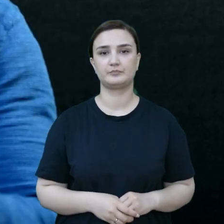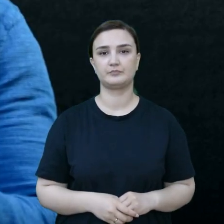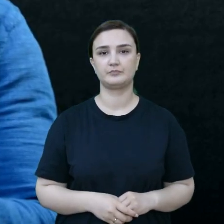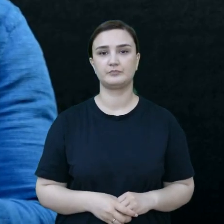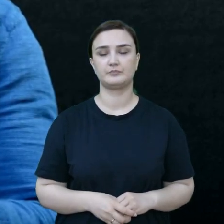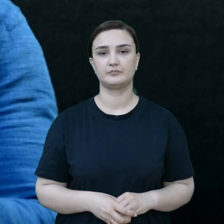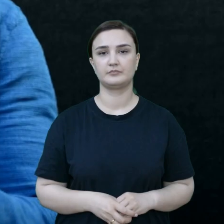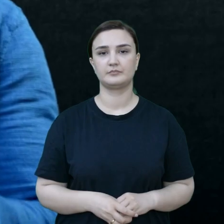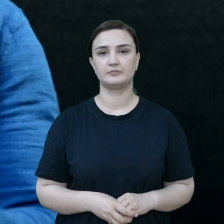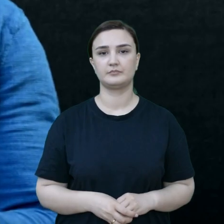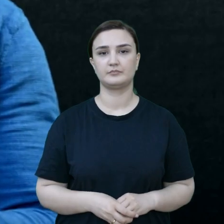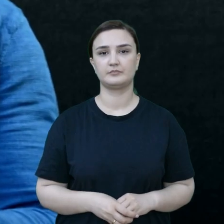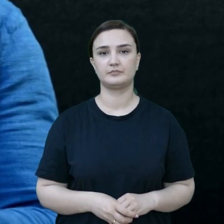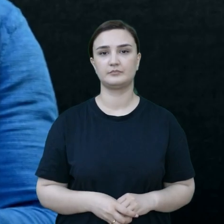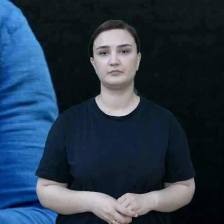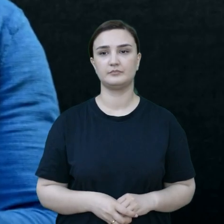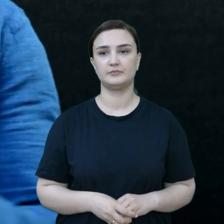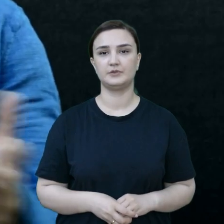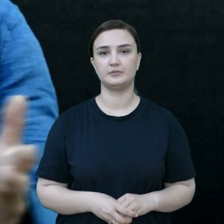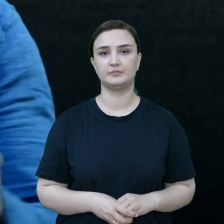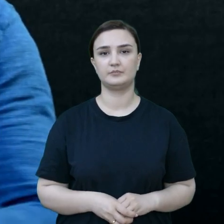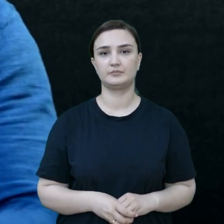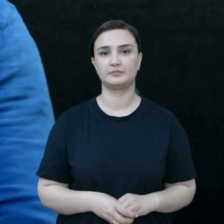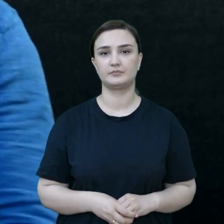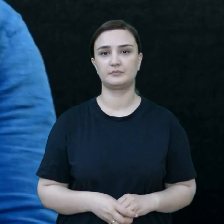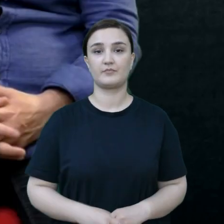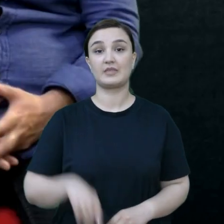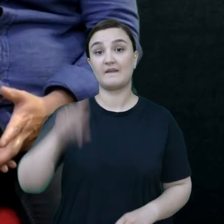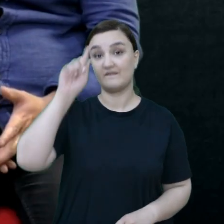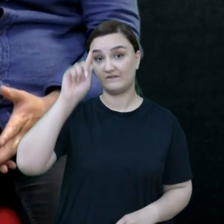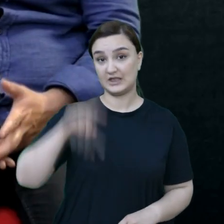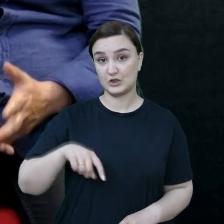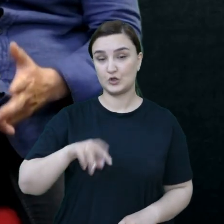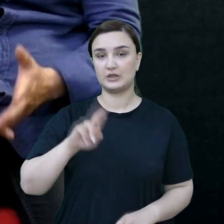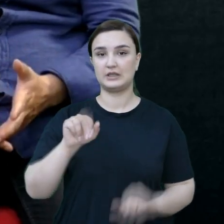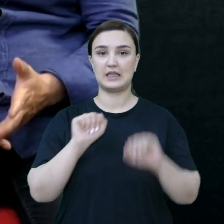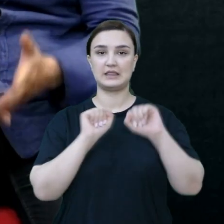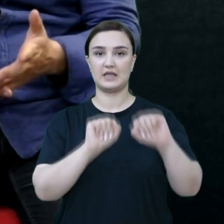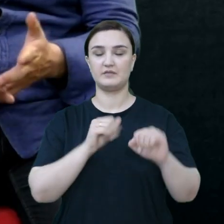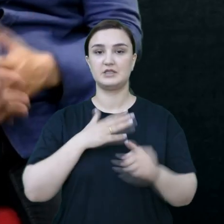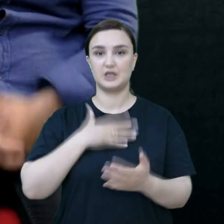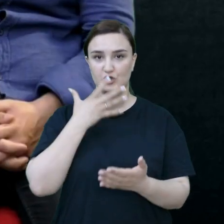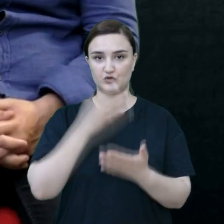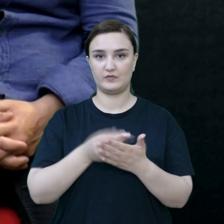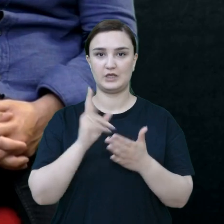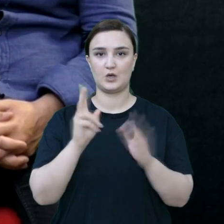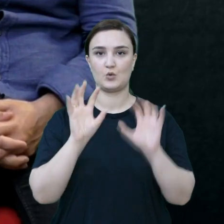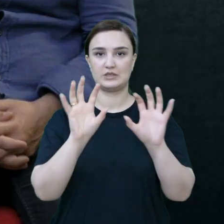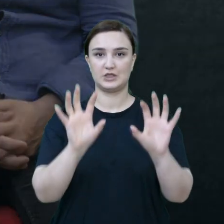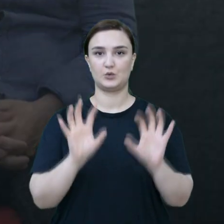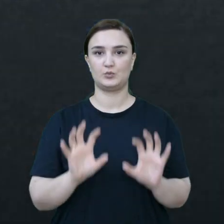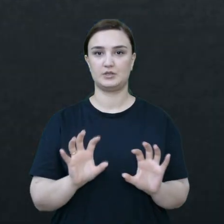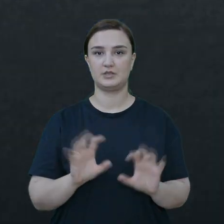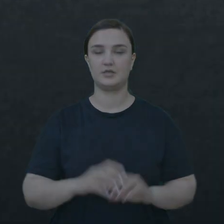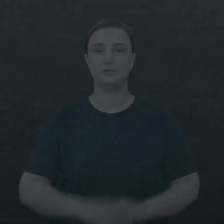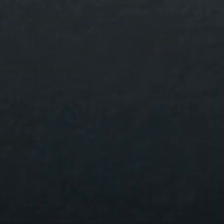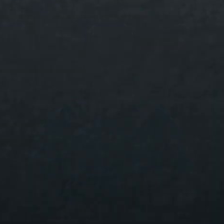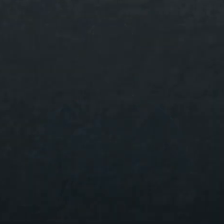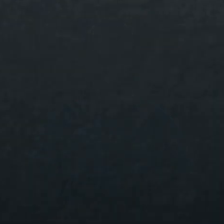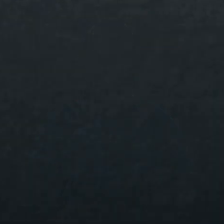il, İspaniya 1812-ci il və s. Vicodet da Davis va 20 konstitusiya.